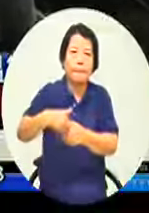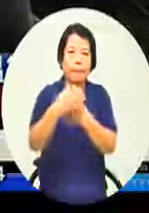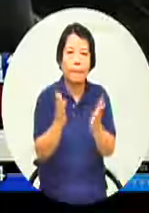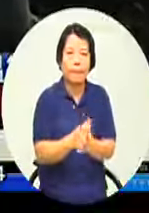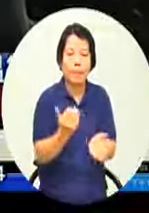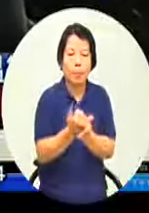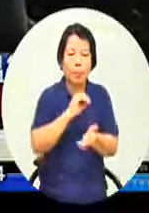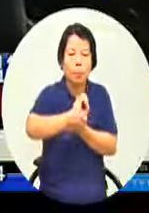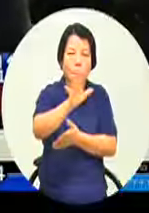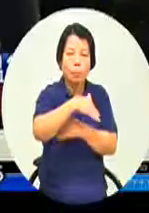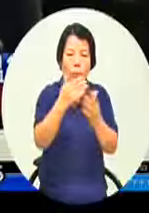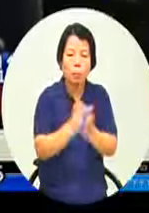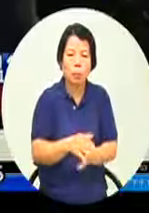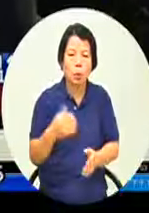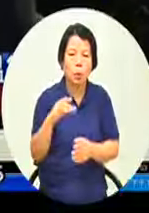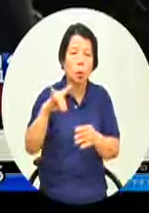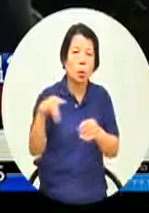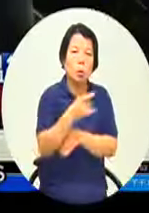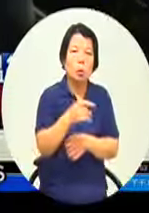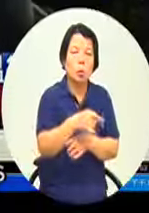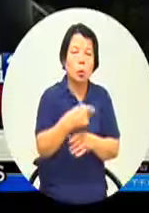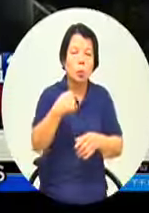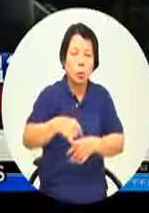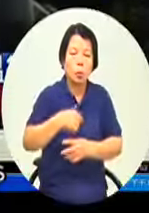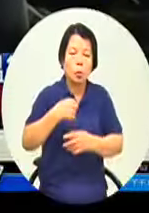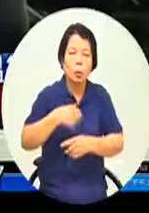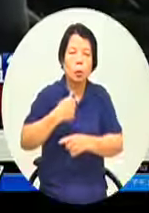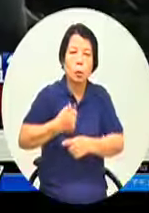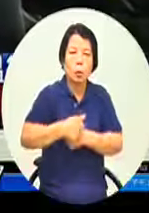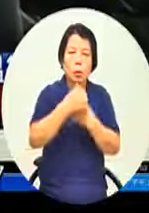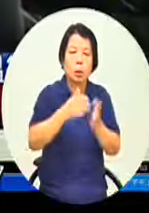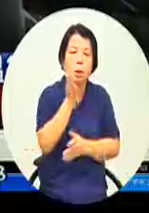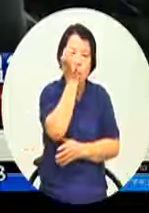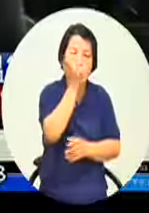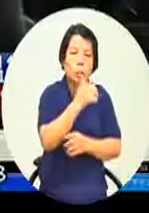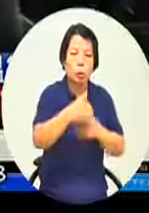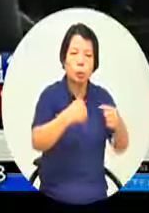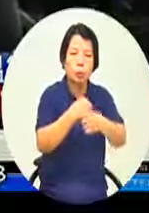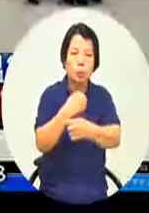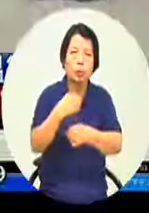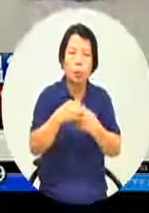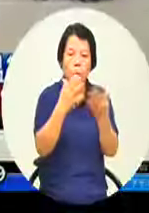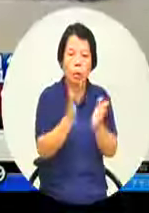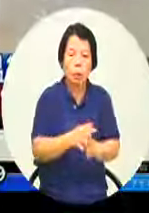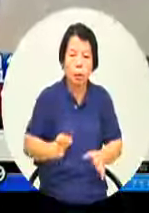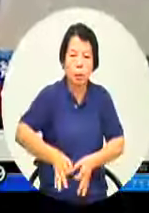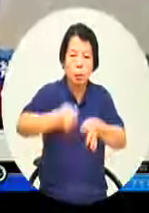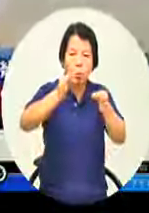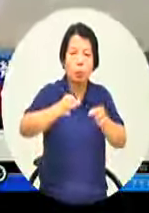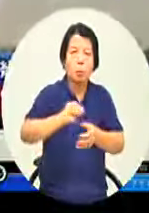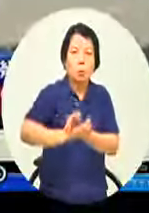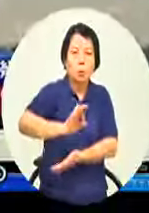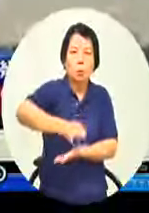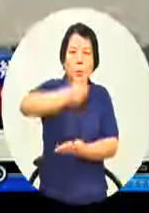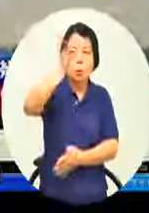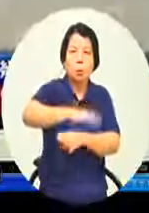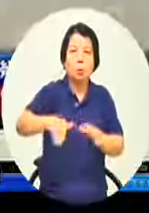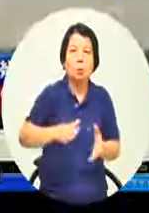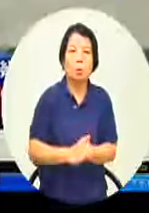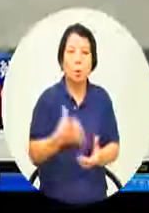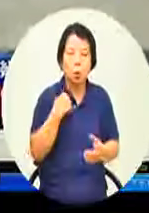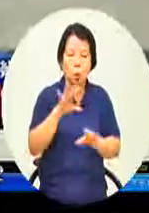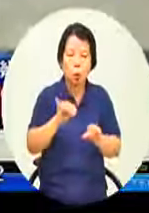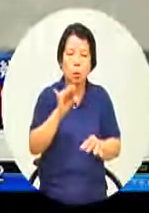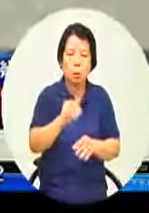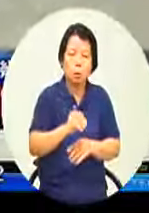着今年龙胆石斑不是面临断货危机，不然价格恐怕会翻倍涨。 我安觉得人讲啊，损失几啊千万